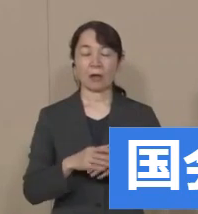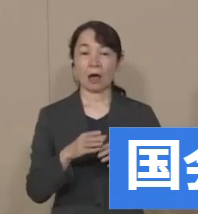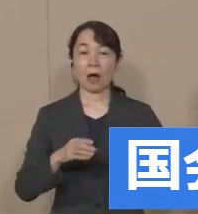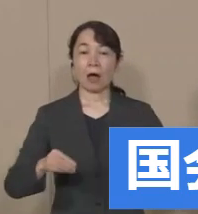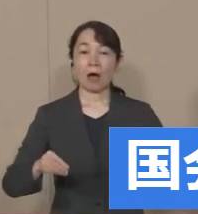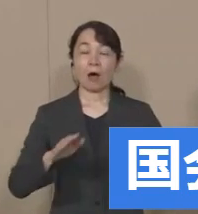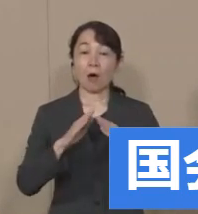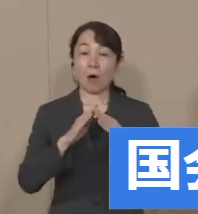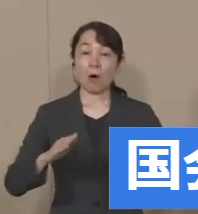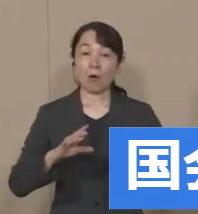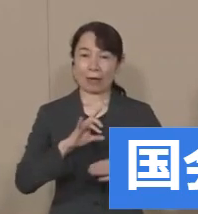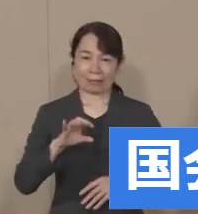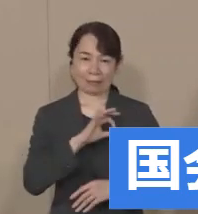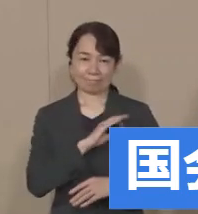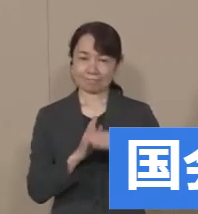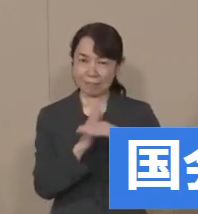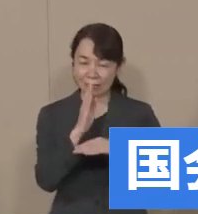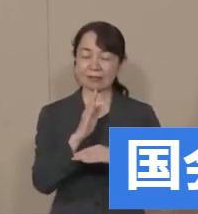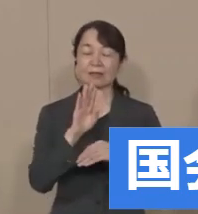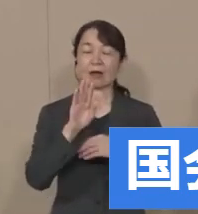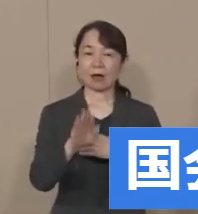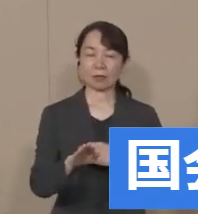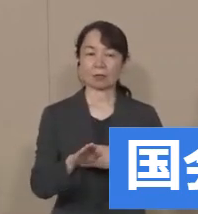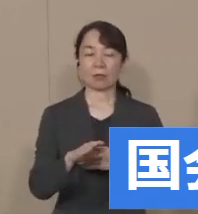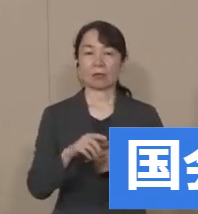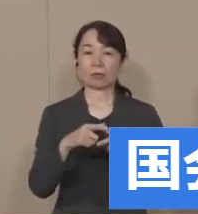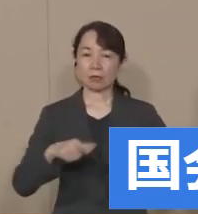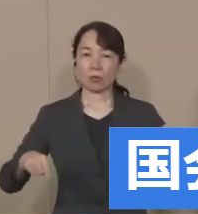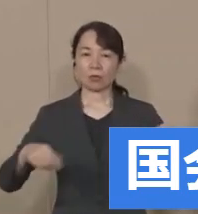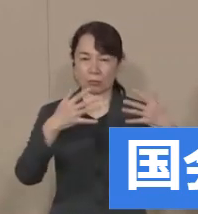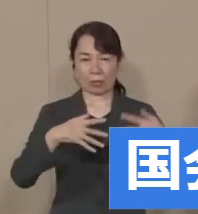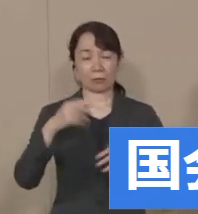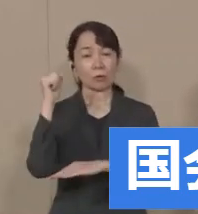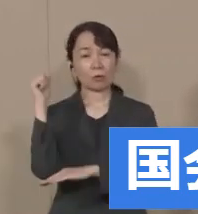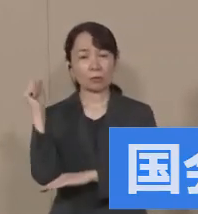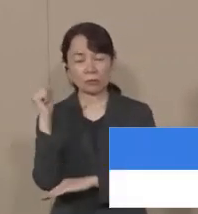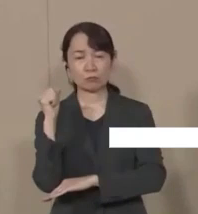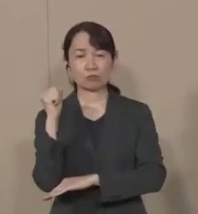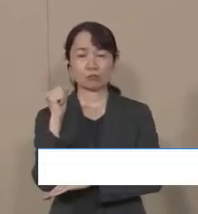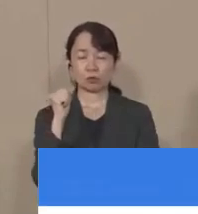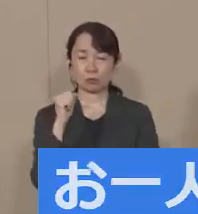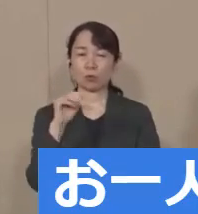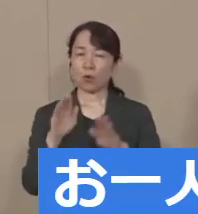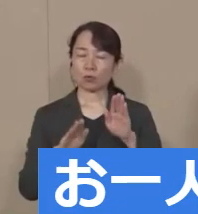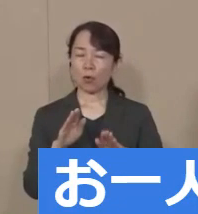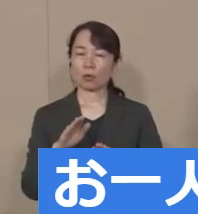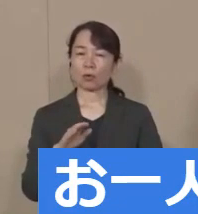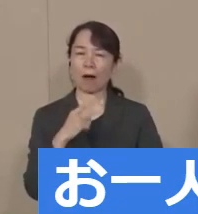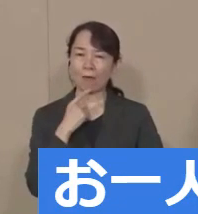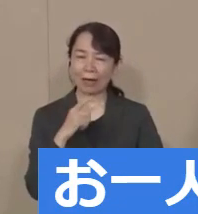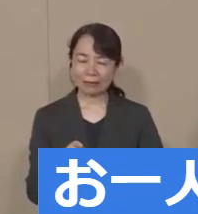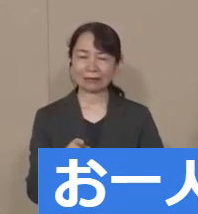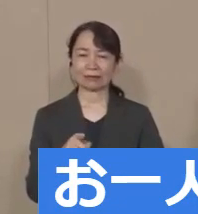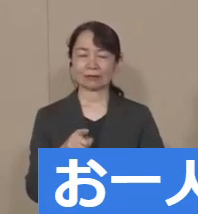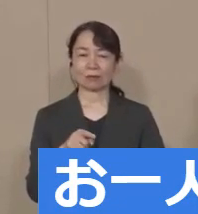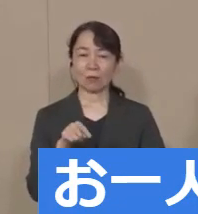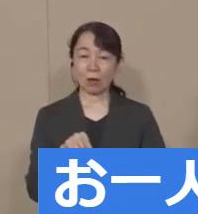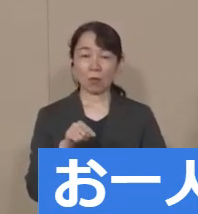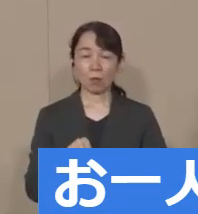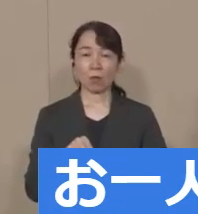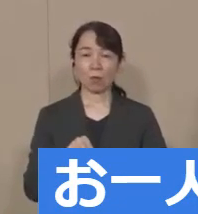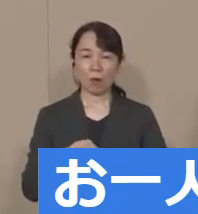なり我が国のテレビと新聞は異常だという事実をお一人でも多くの方